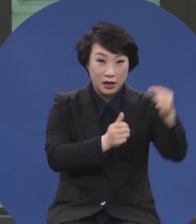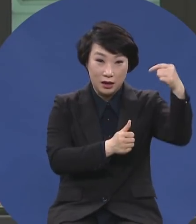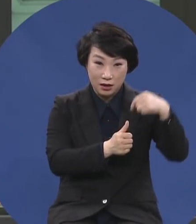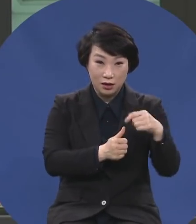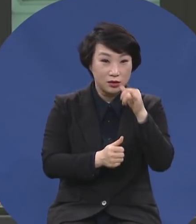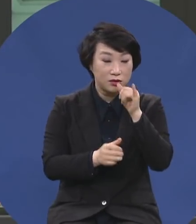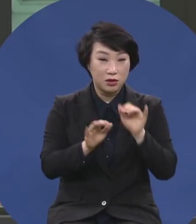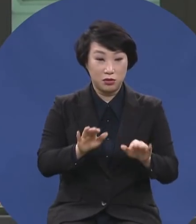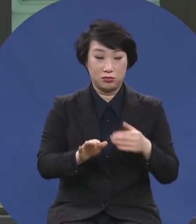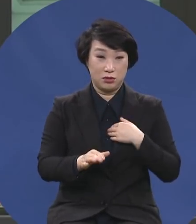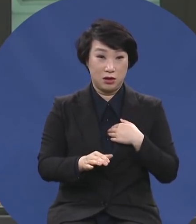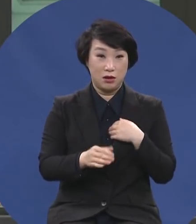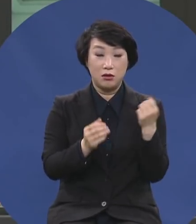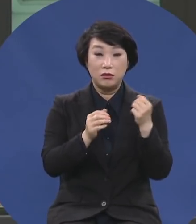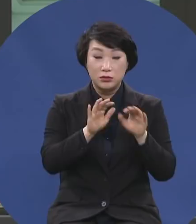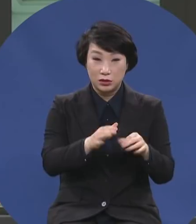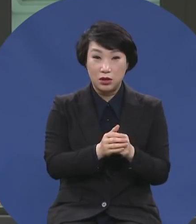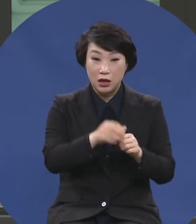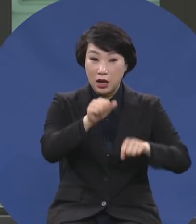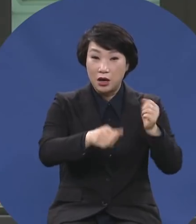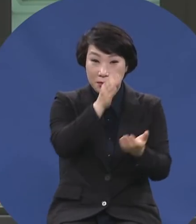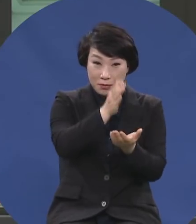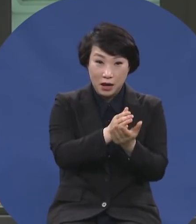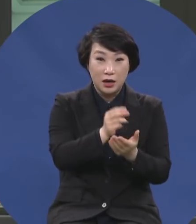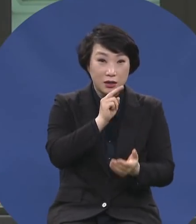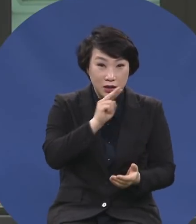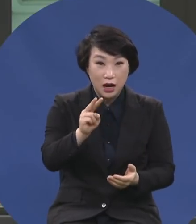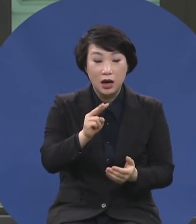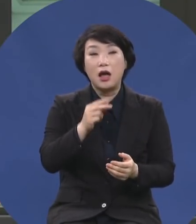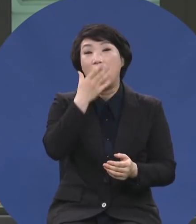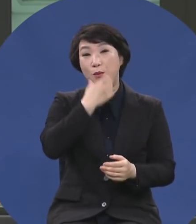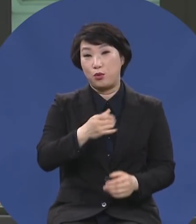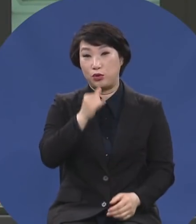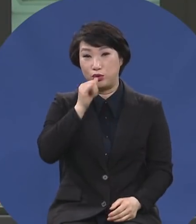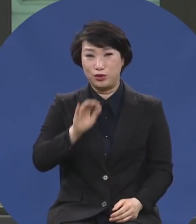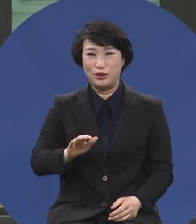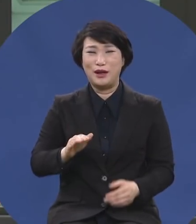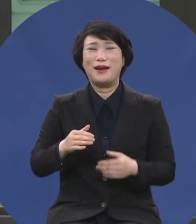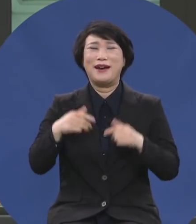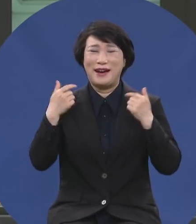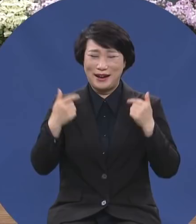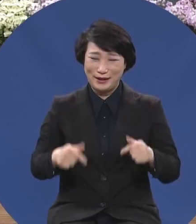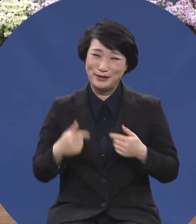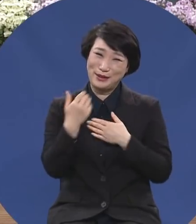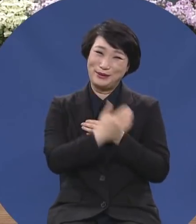것은 하지 말아야 행복한데 육신은 항상